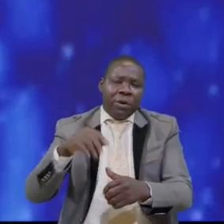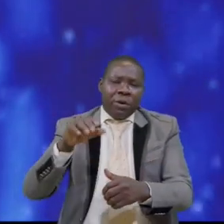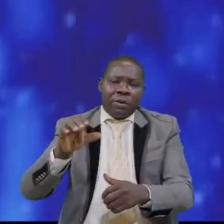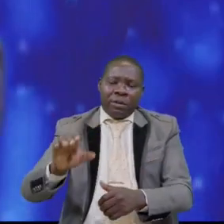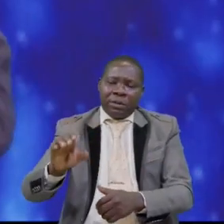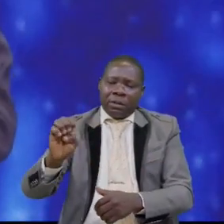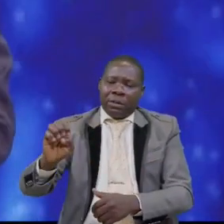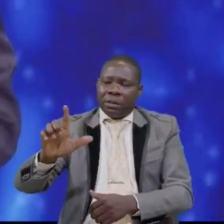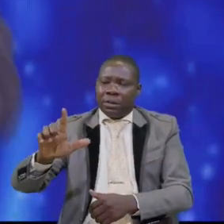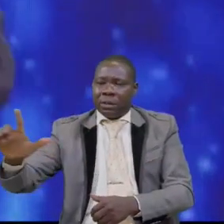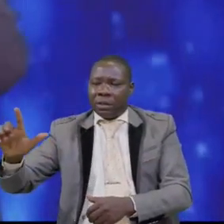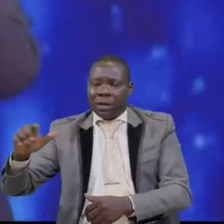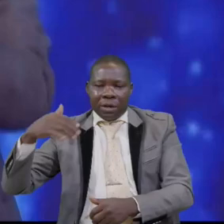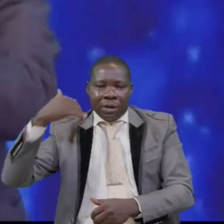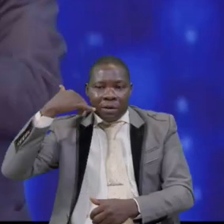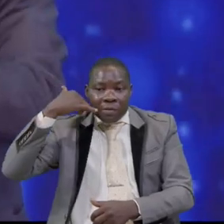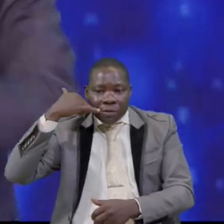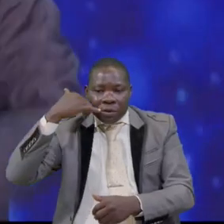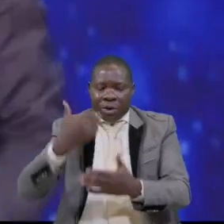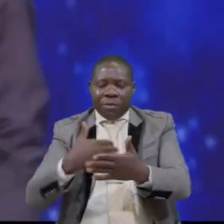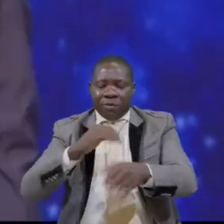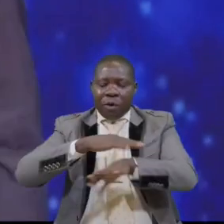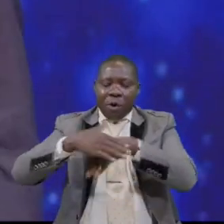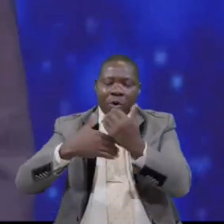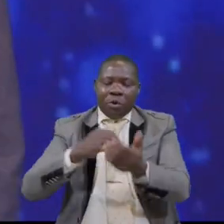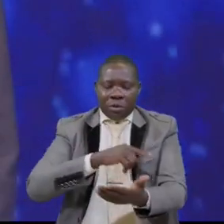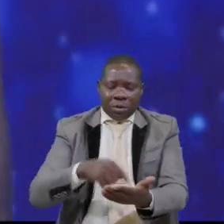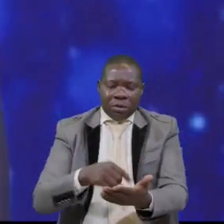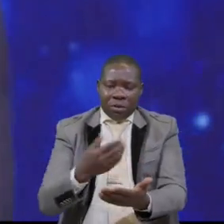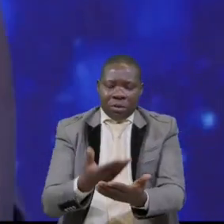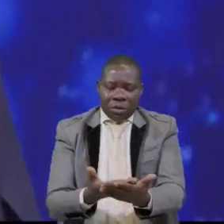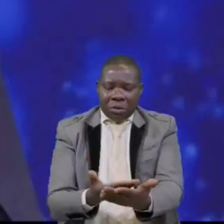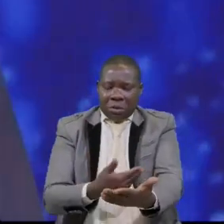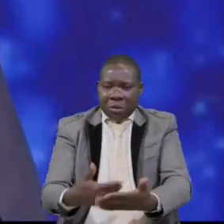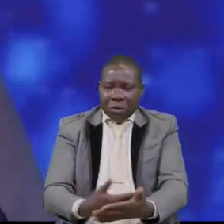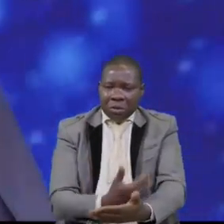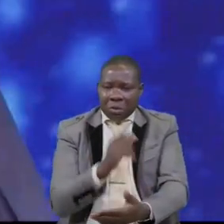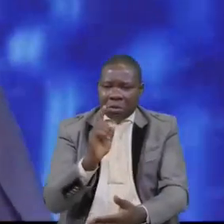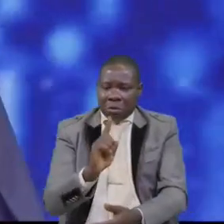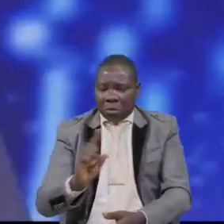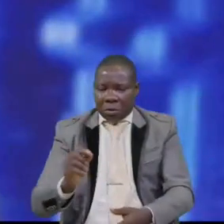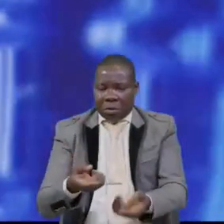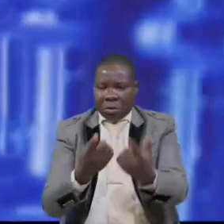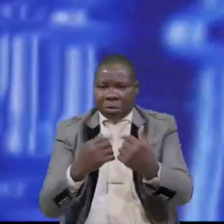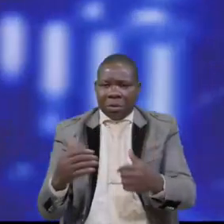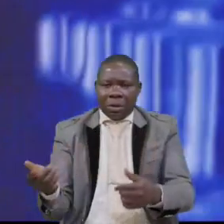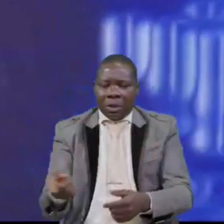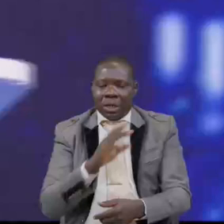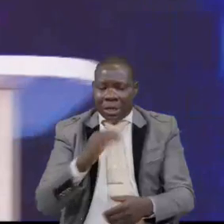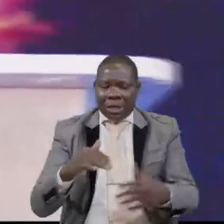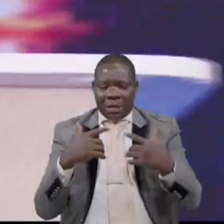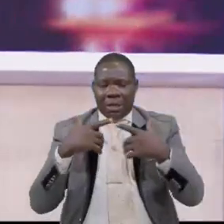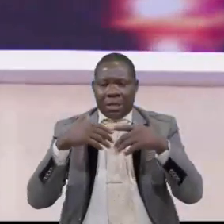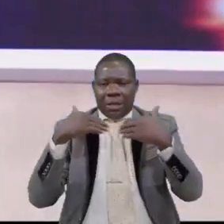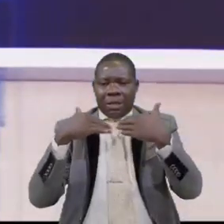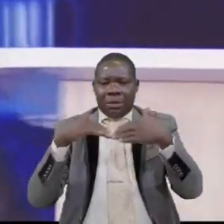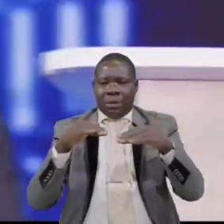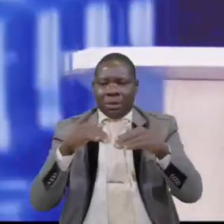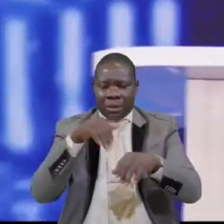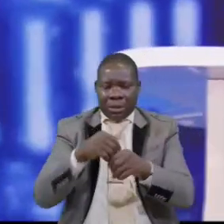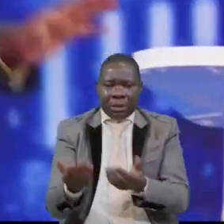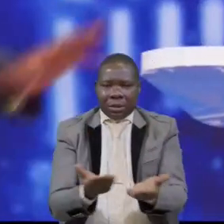ces nouveaux téléphones ne viennent, ils ont des services limités. Mais ceux qui ont eu